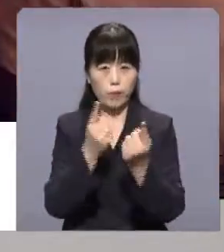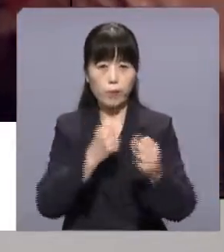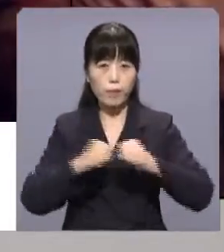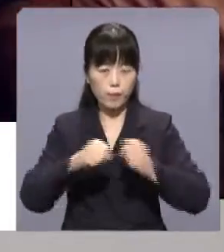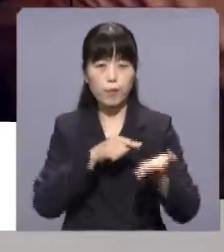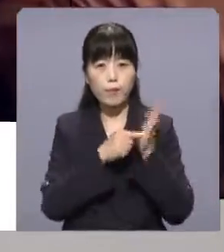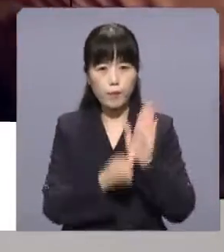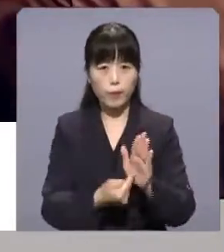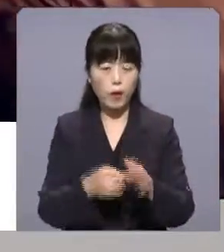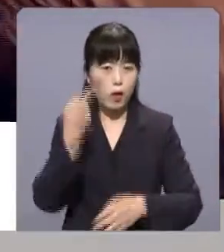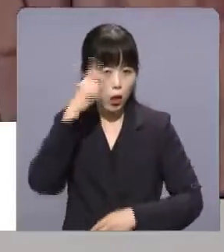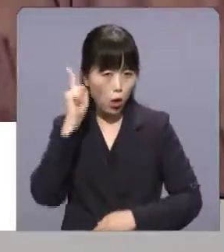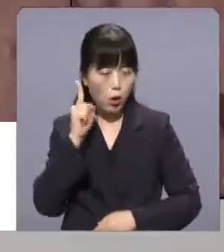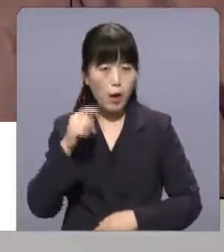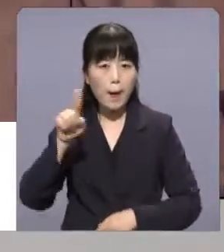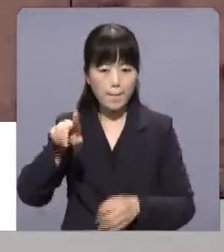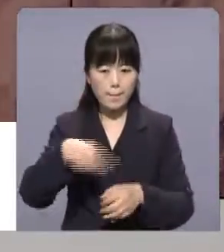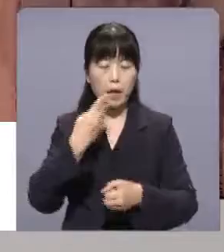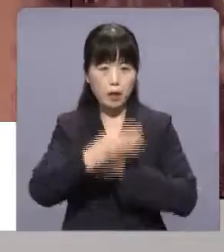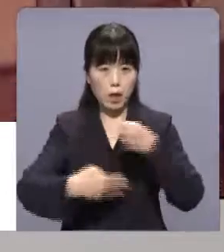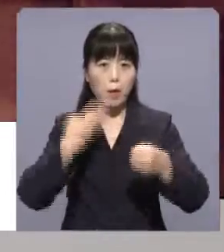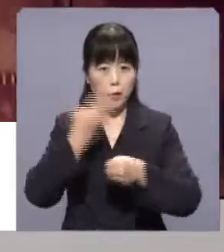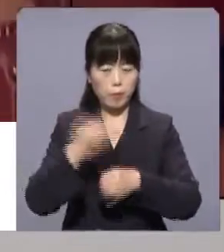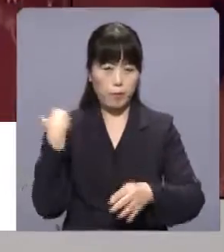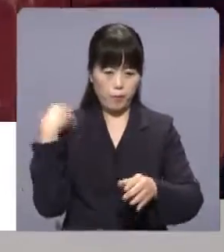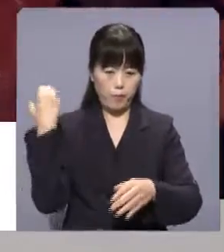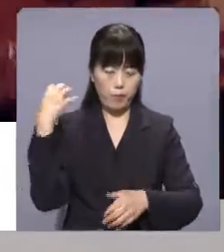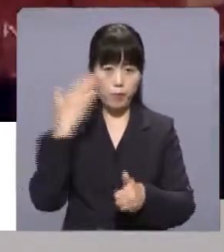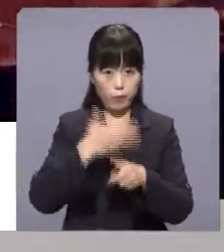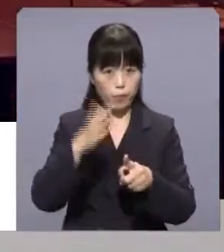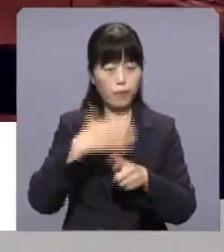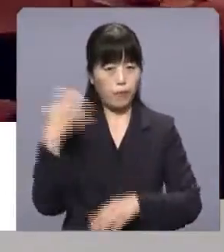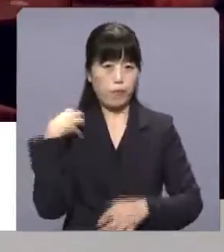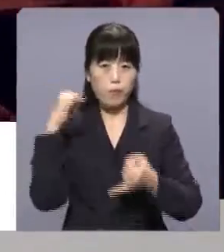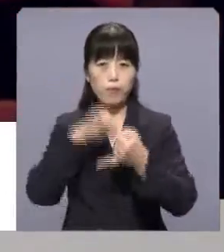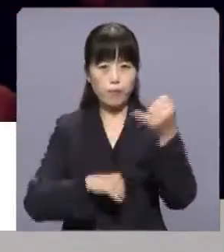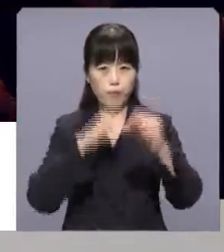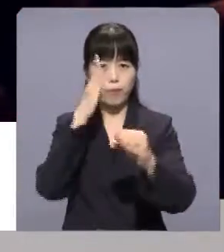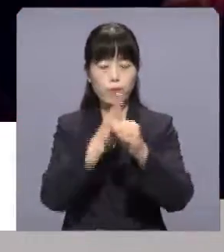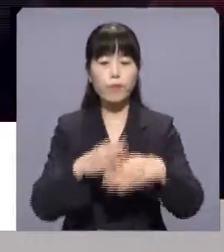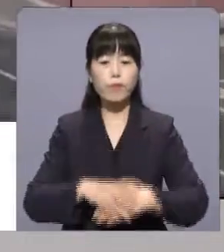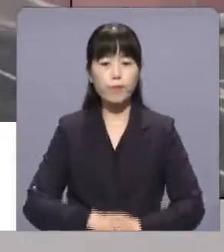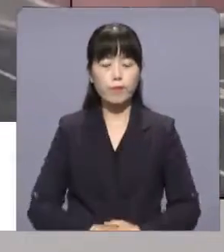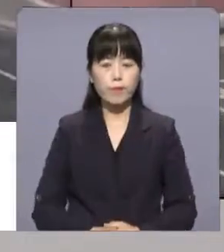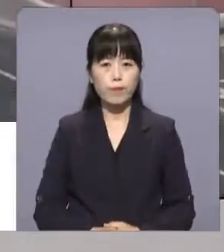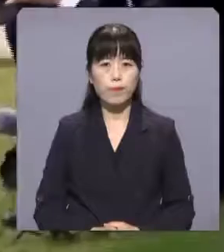나섰습니다. 러시아는 104년 만에 채무 불이행 사태를 맞았습니다. 황다인 기자입니다.